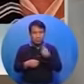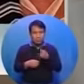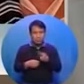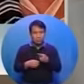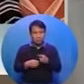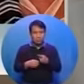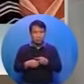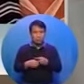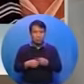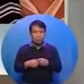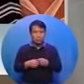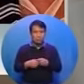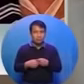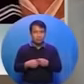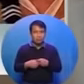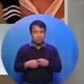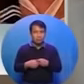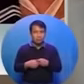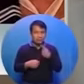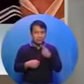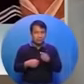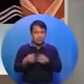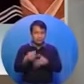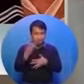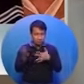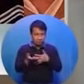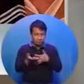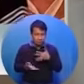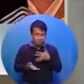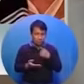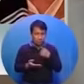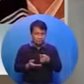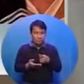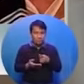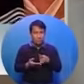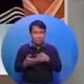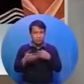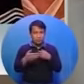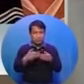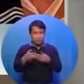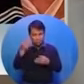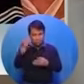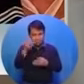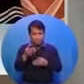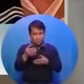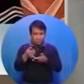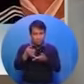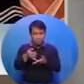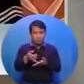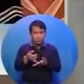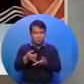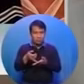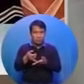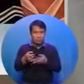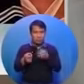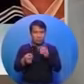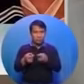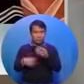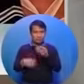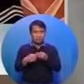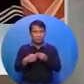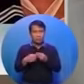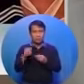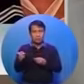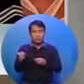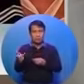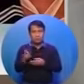civil, dalawa? Actually, when you file a criminal case for this, sir, Rafi, no, madalas i-award na rin sa yung damages na, na